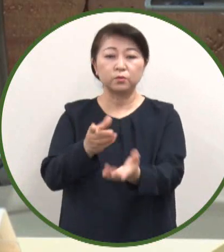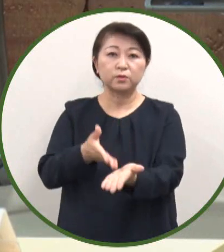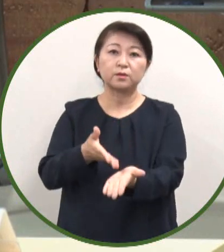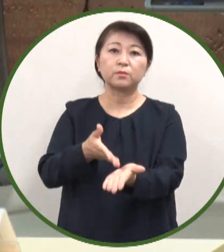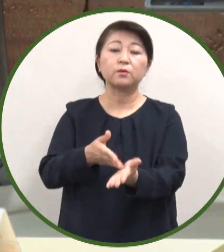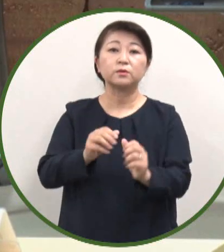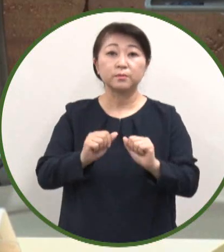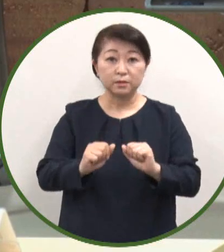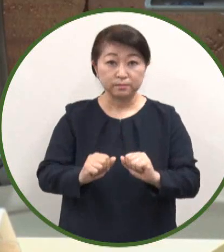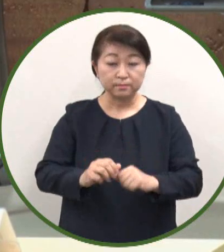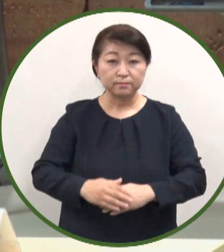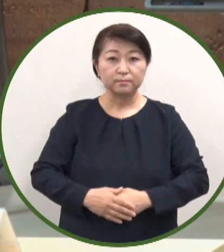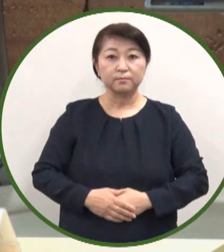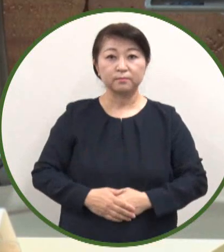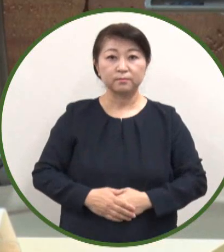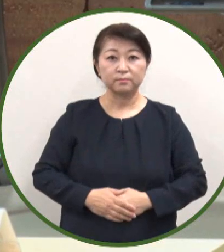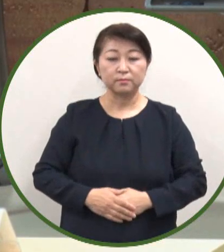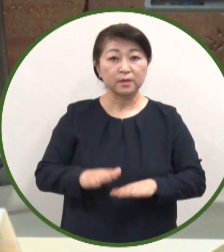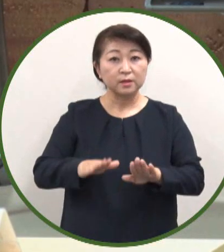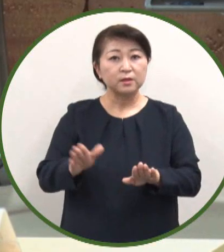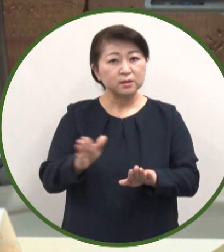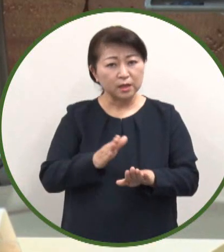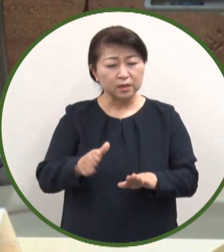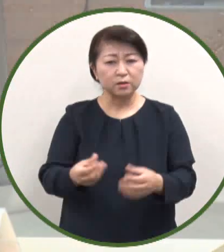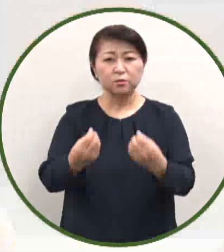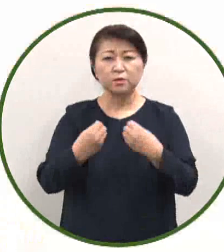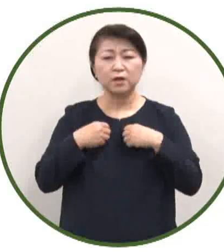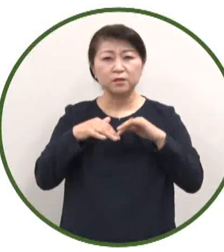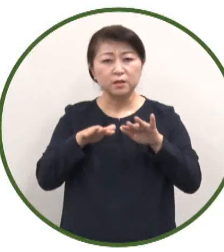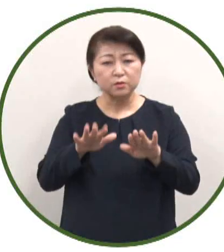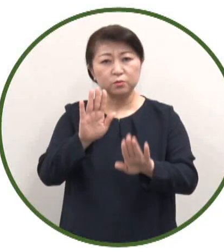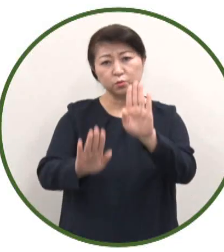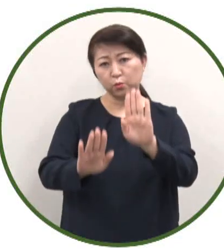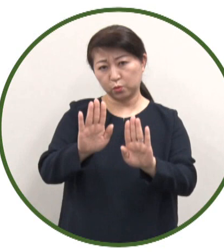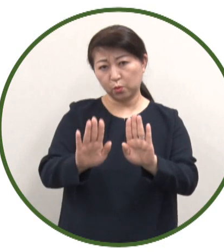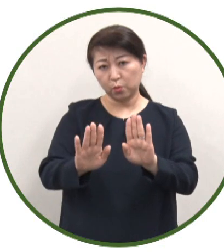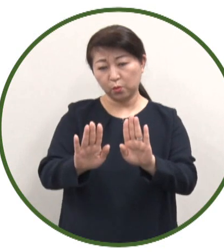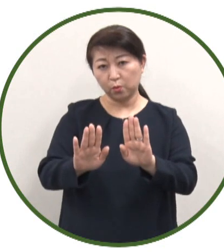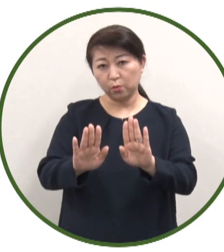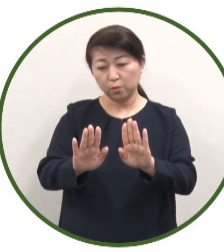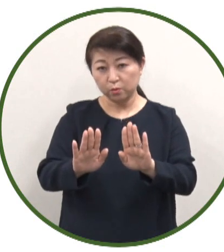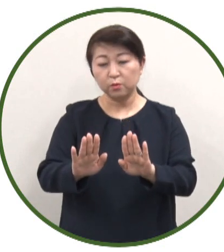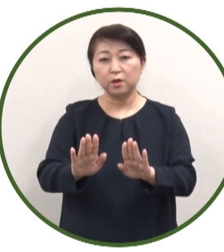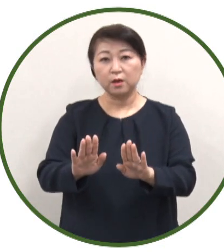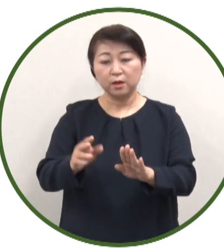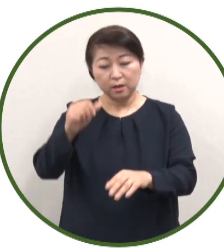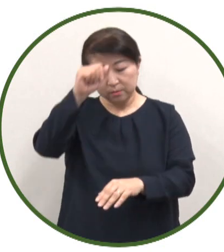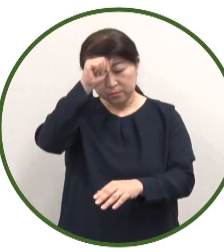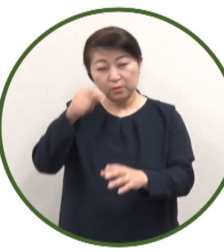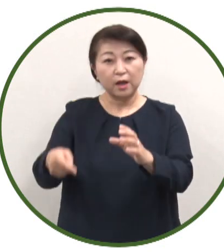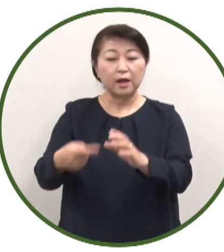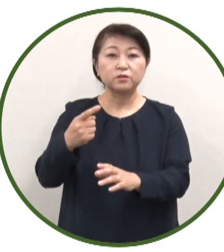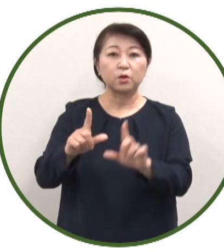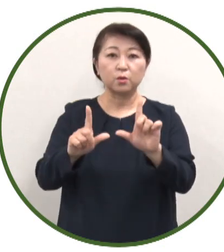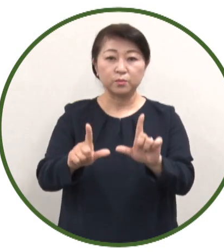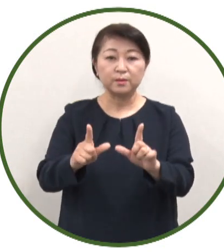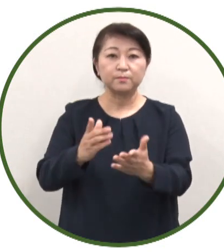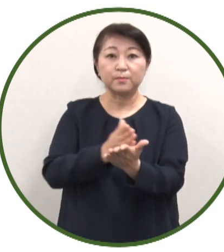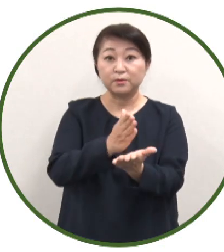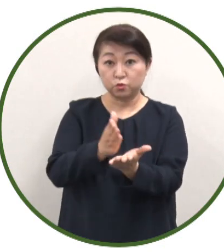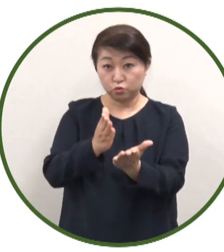。直近の感染状況ですが、こちら発症日別の流行曲線とな